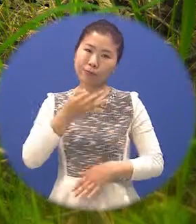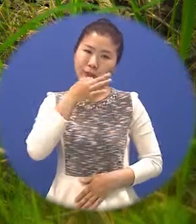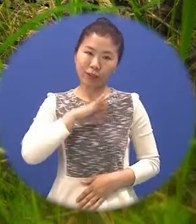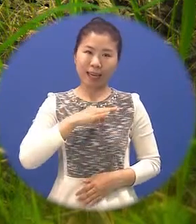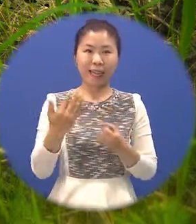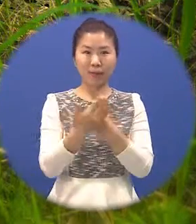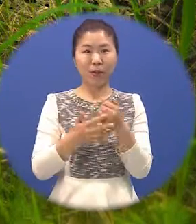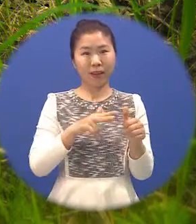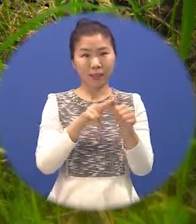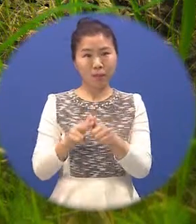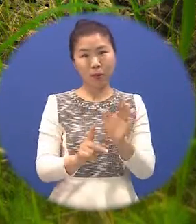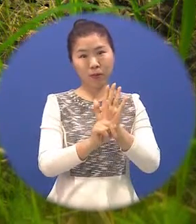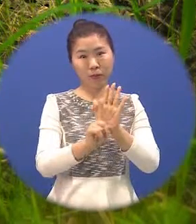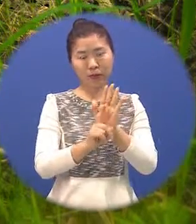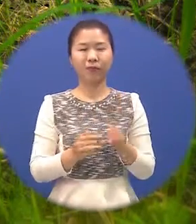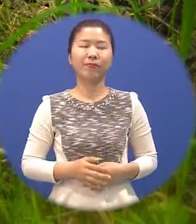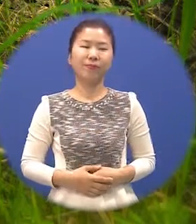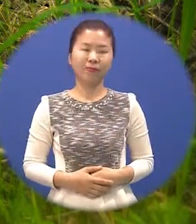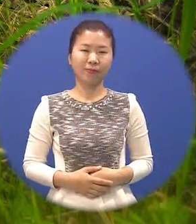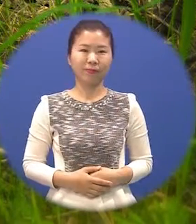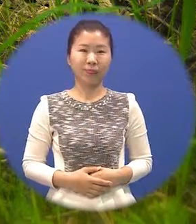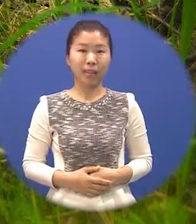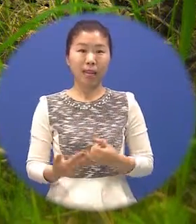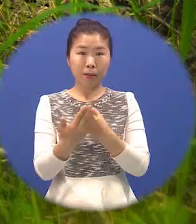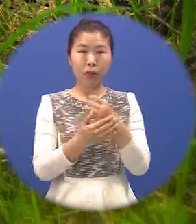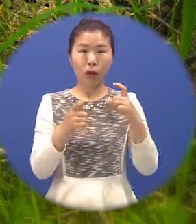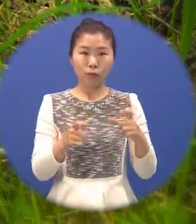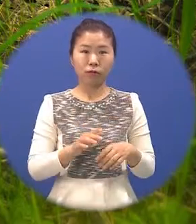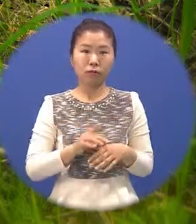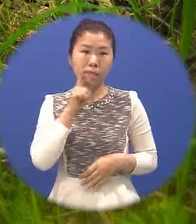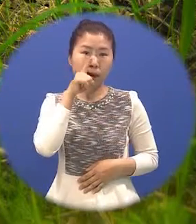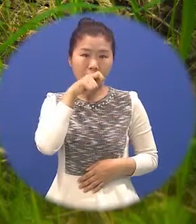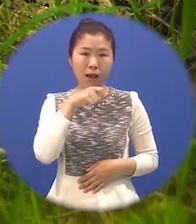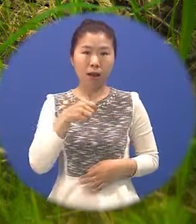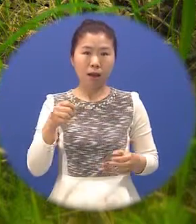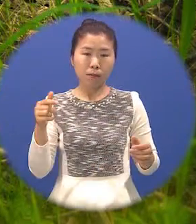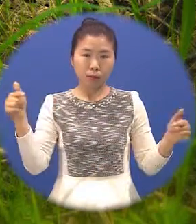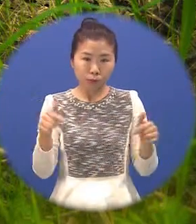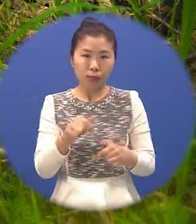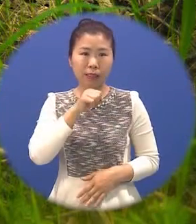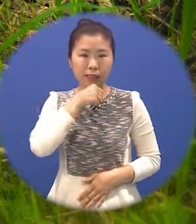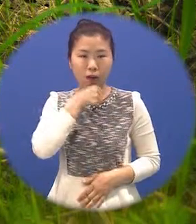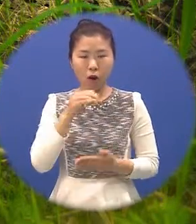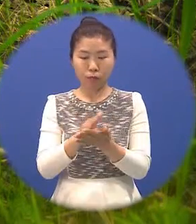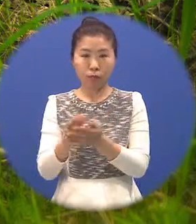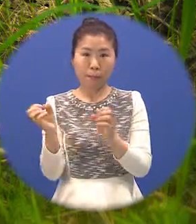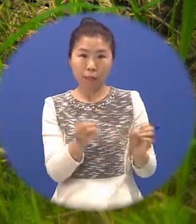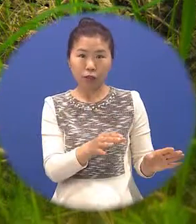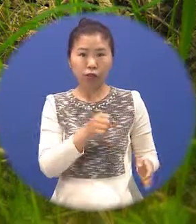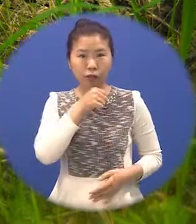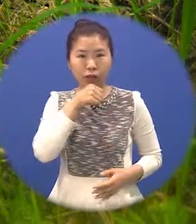유익한 은평의 정보 전해드립니다. 은평구는 폐기물 감량 실적과 분리배출 실적을